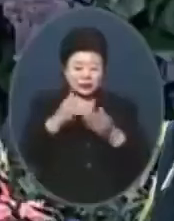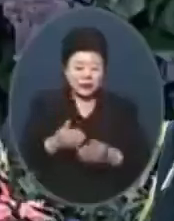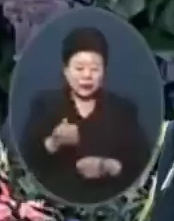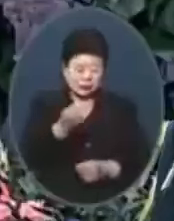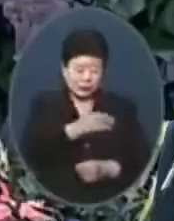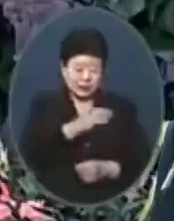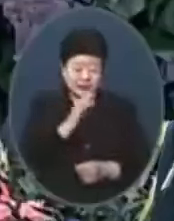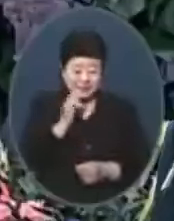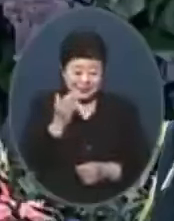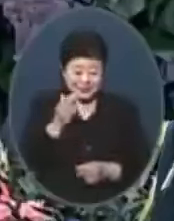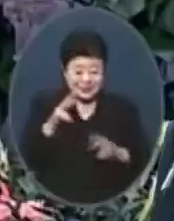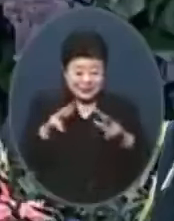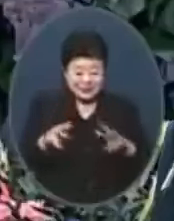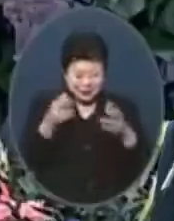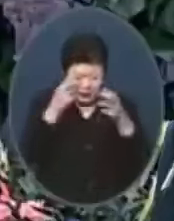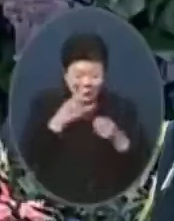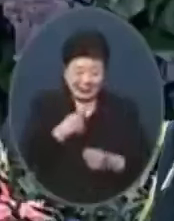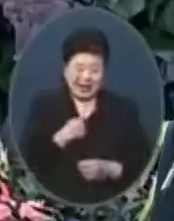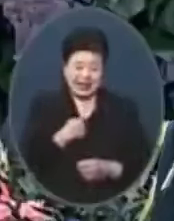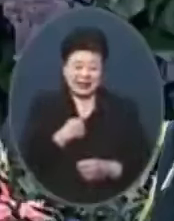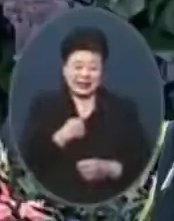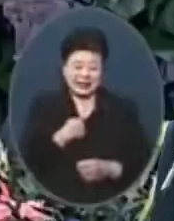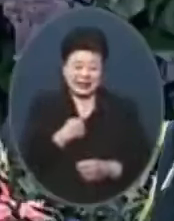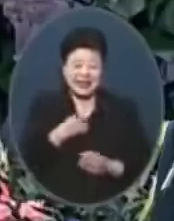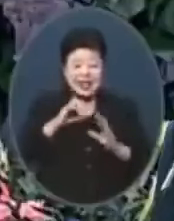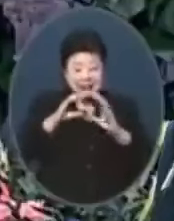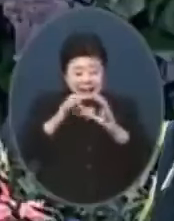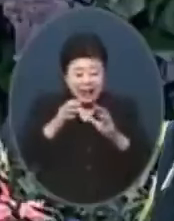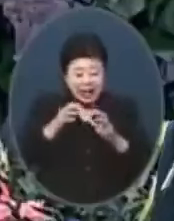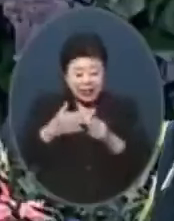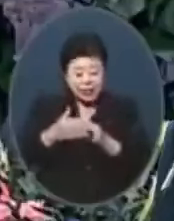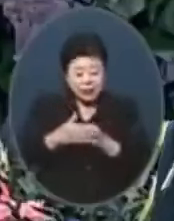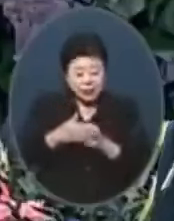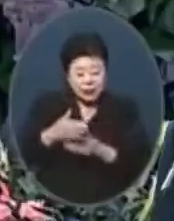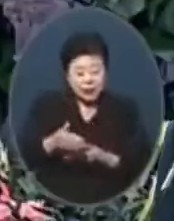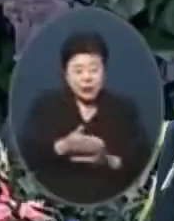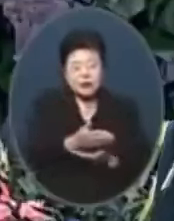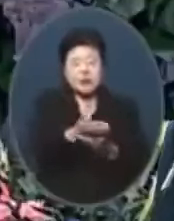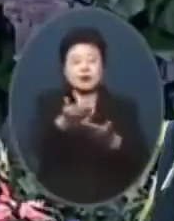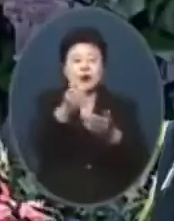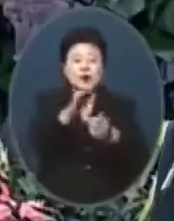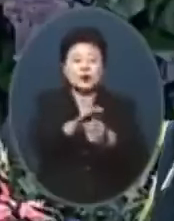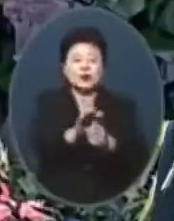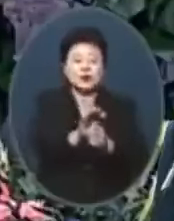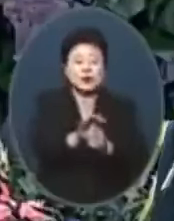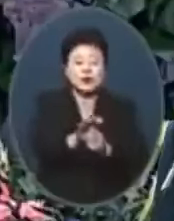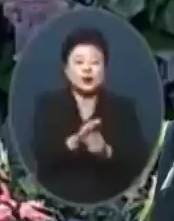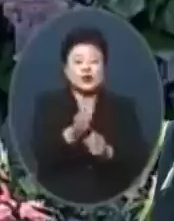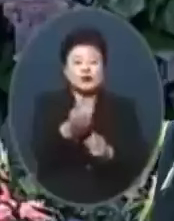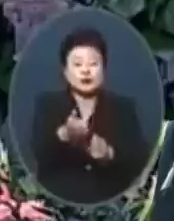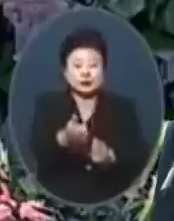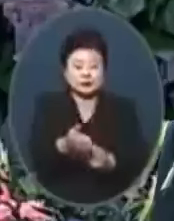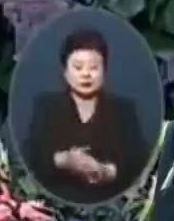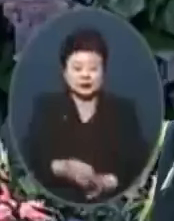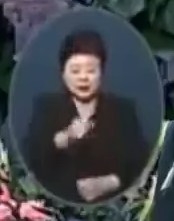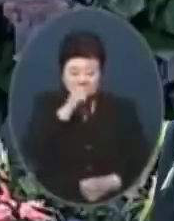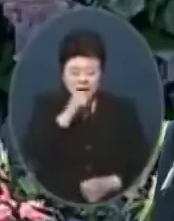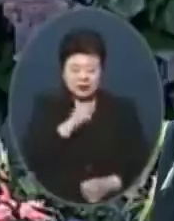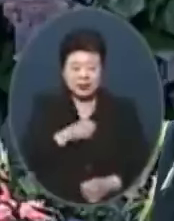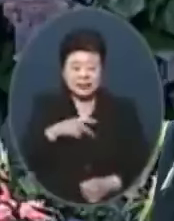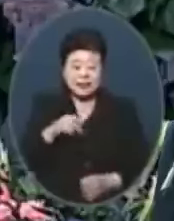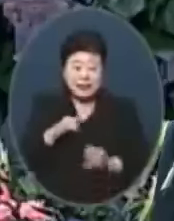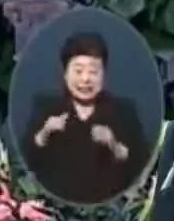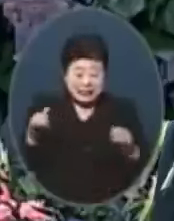것입니다. 이제는 고난당하는 나라에 도움의 손길을 베풀어주고 위로를 나누는 선한